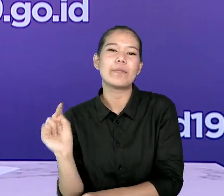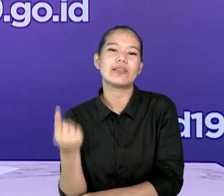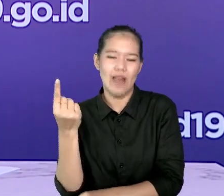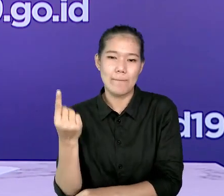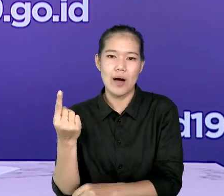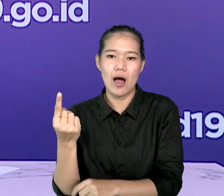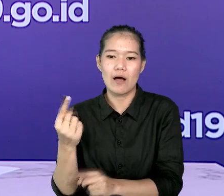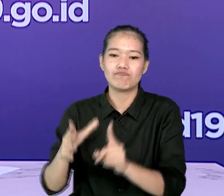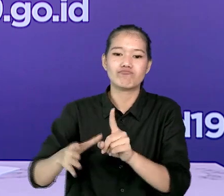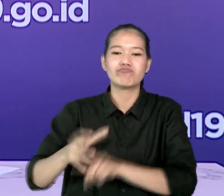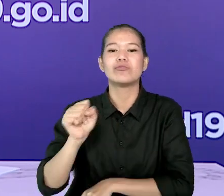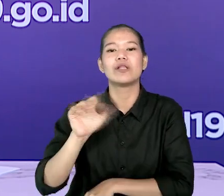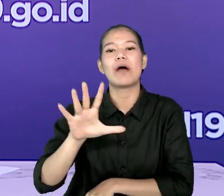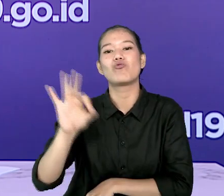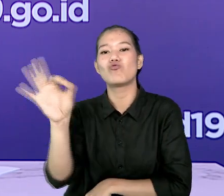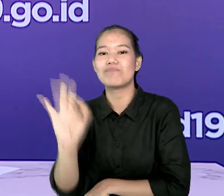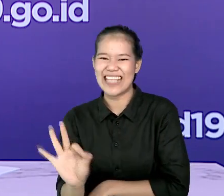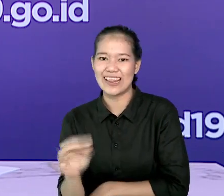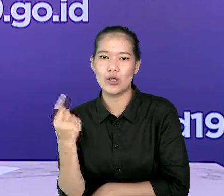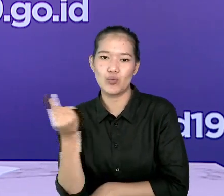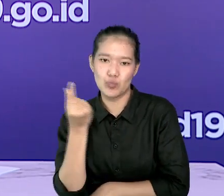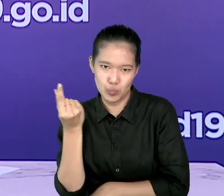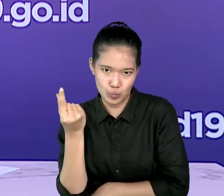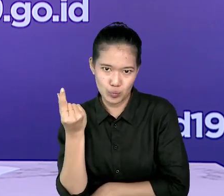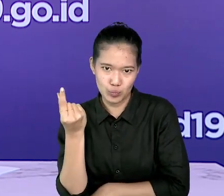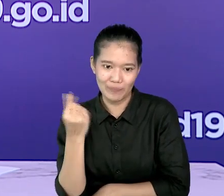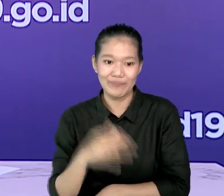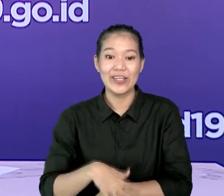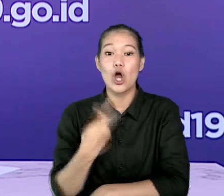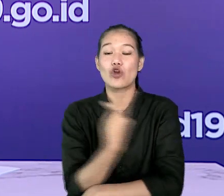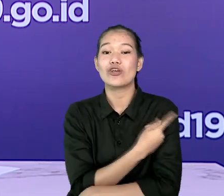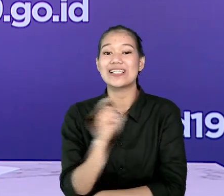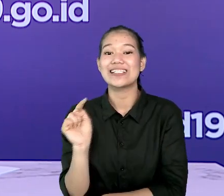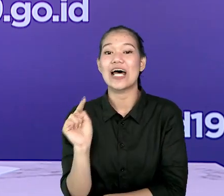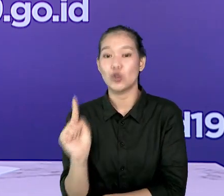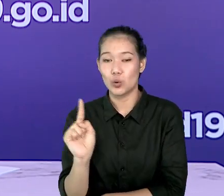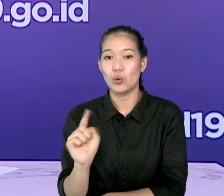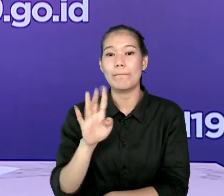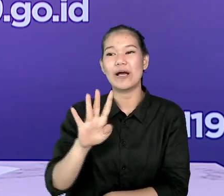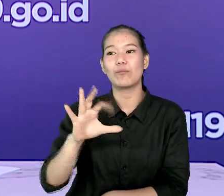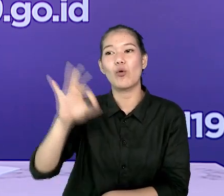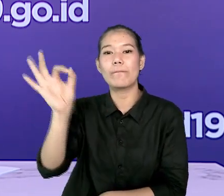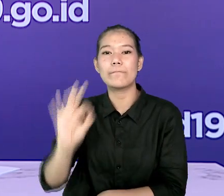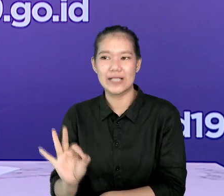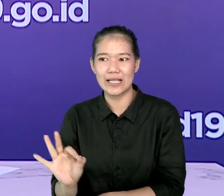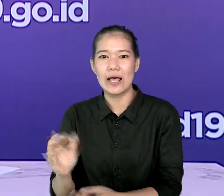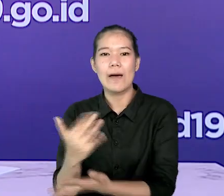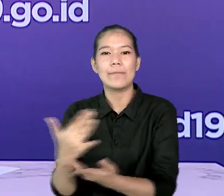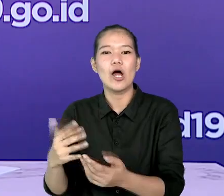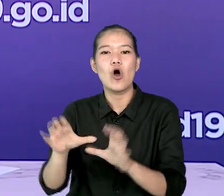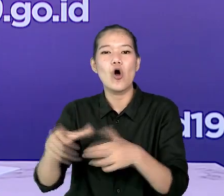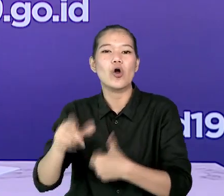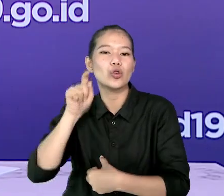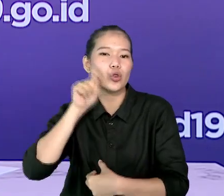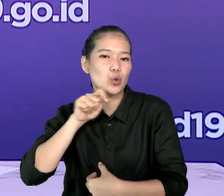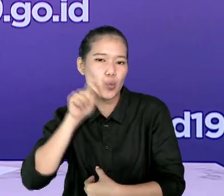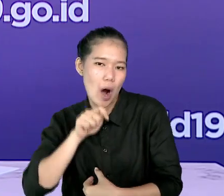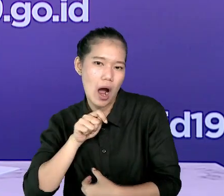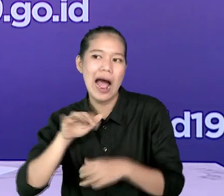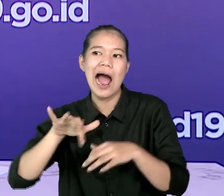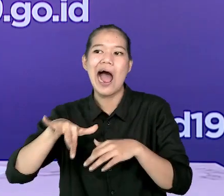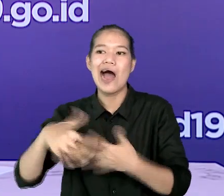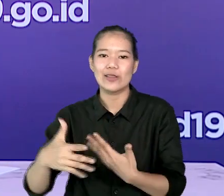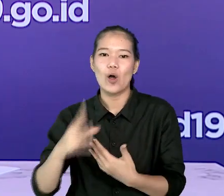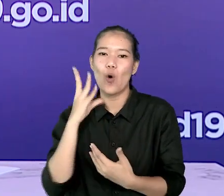kepada 50% penduduk secara umum, dan dosis 1 kepada 40% penduduk lansia atau lebih